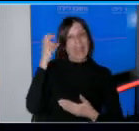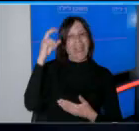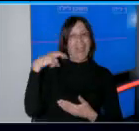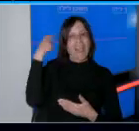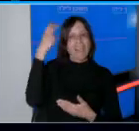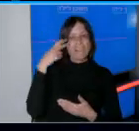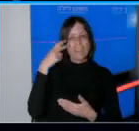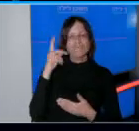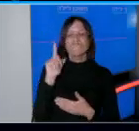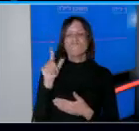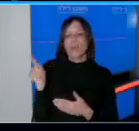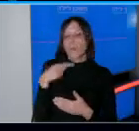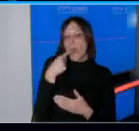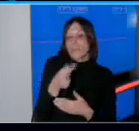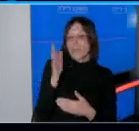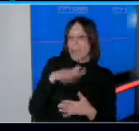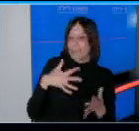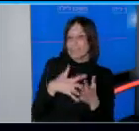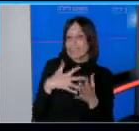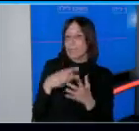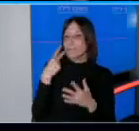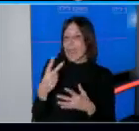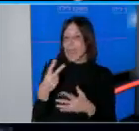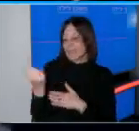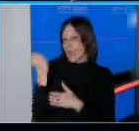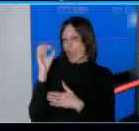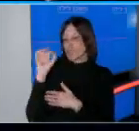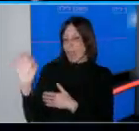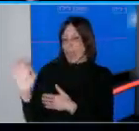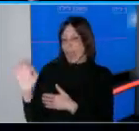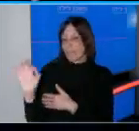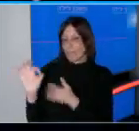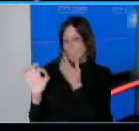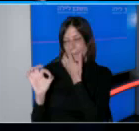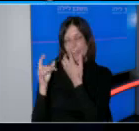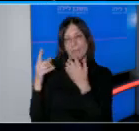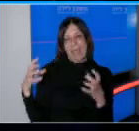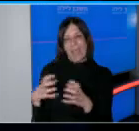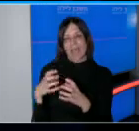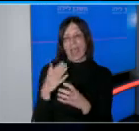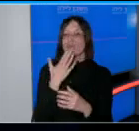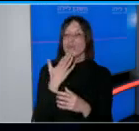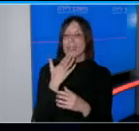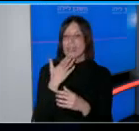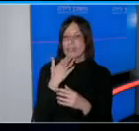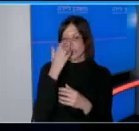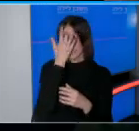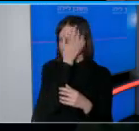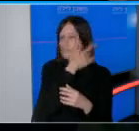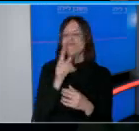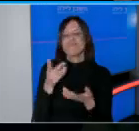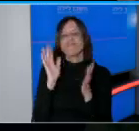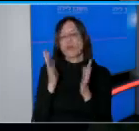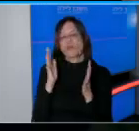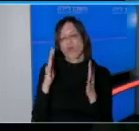הם מצהירים וגם הסקרים מראים שהכוח שלהם בחברה היהודית הוא מאוד